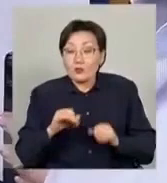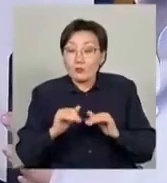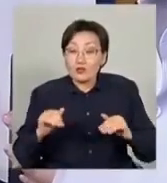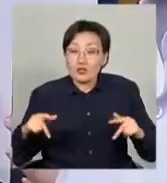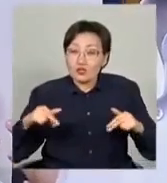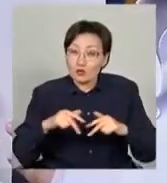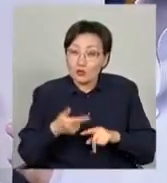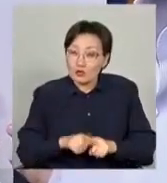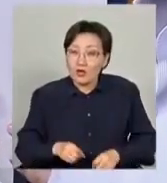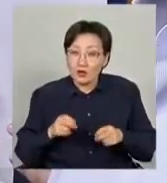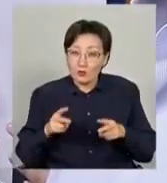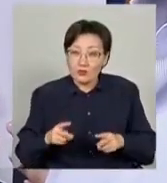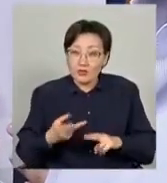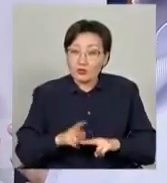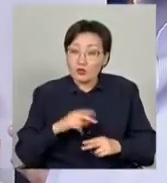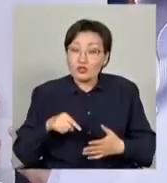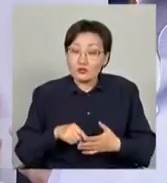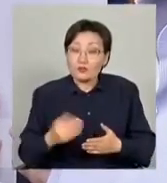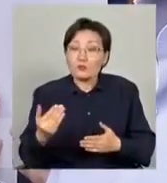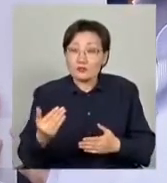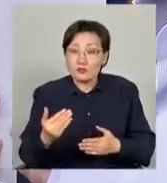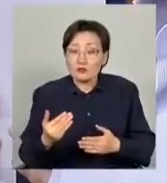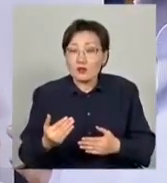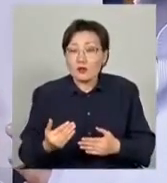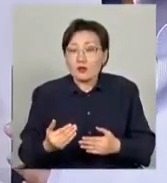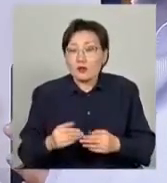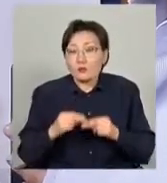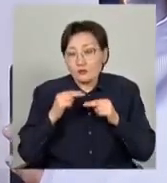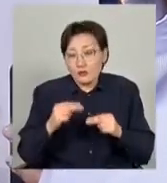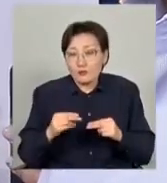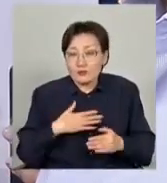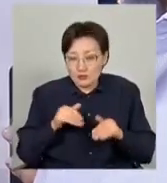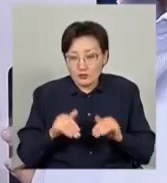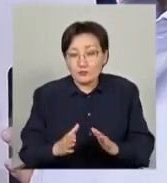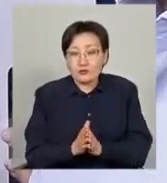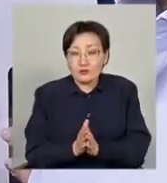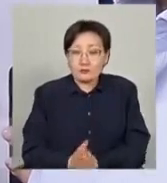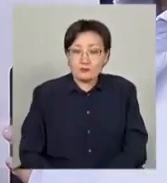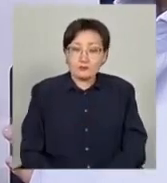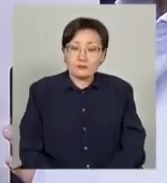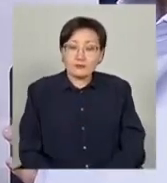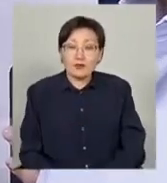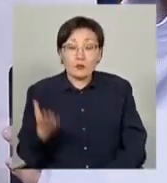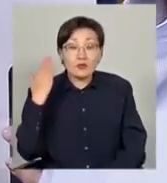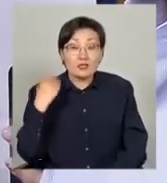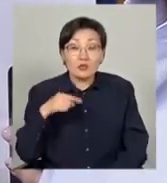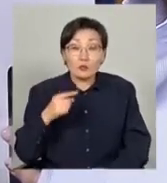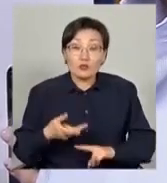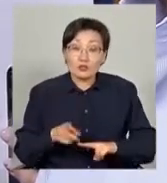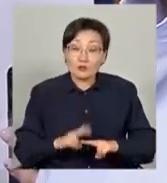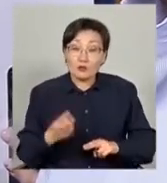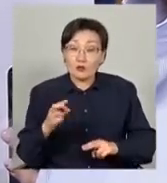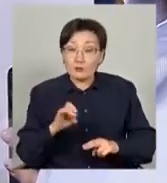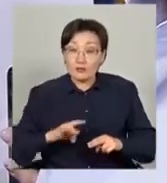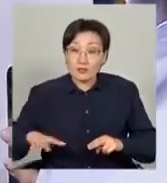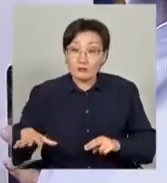жүруіне өте қауіпті. Осы мәселені өзіңіздің тарапыңызға алып шешіп берсеңіз бізге. Манағыда айтқандай, біз осы Бостандық